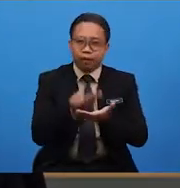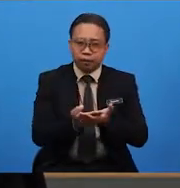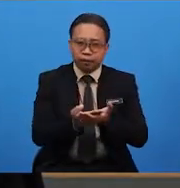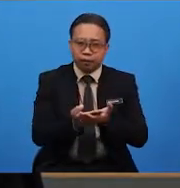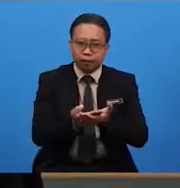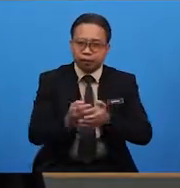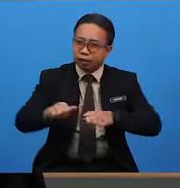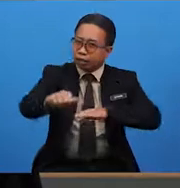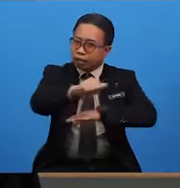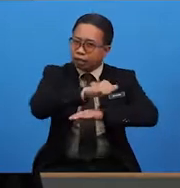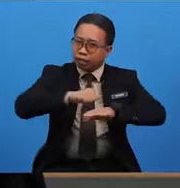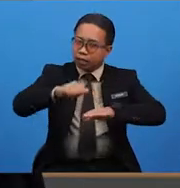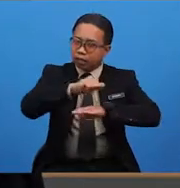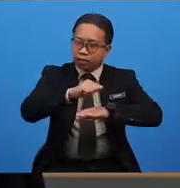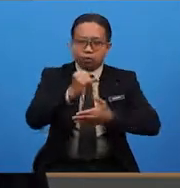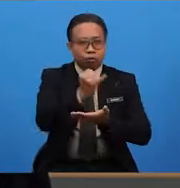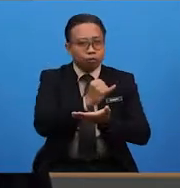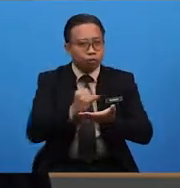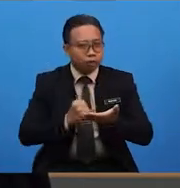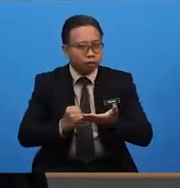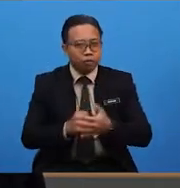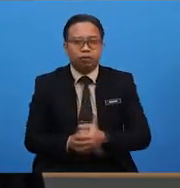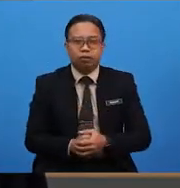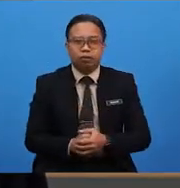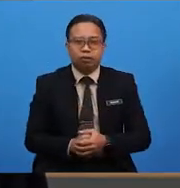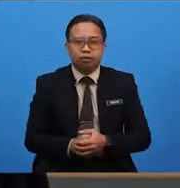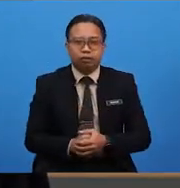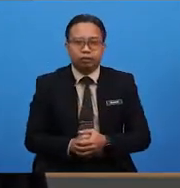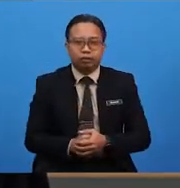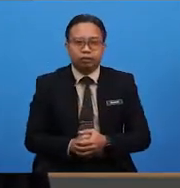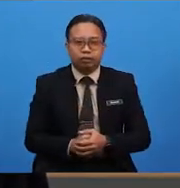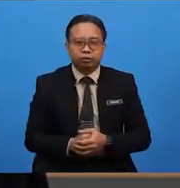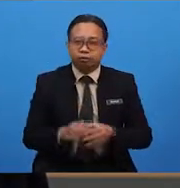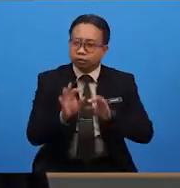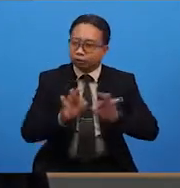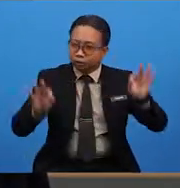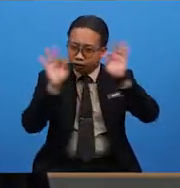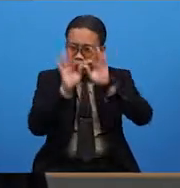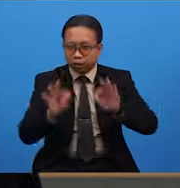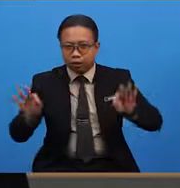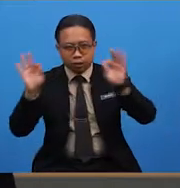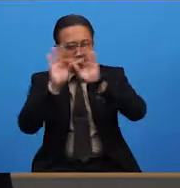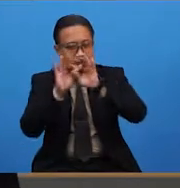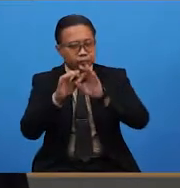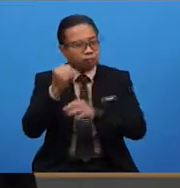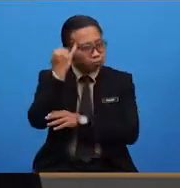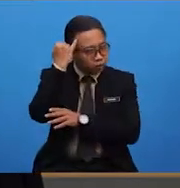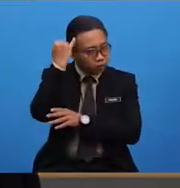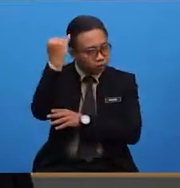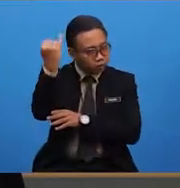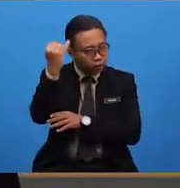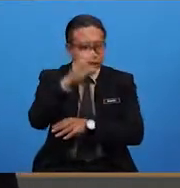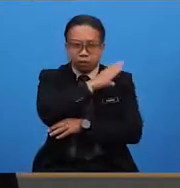kemahiran asas peti melukis komposisi penceritaan imajinasi